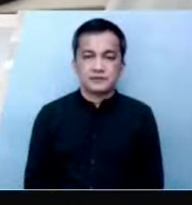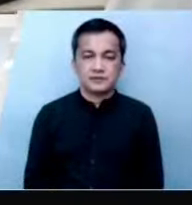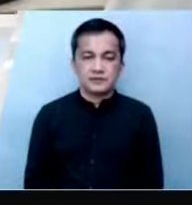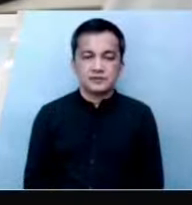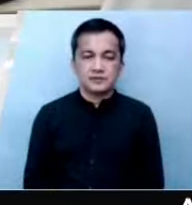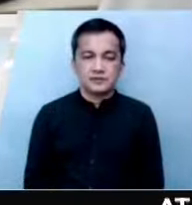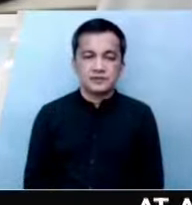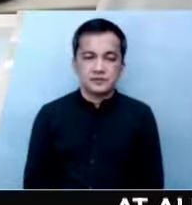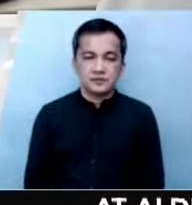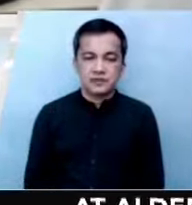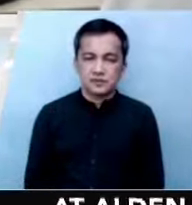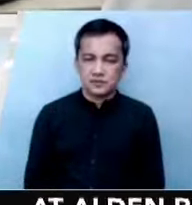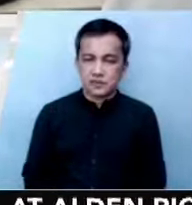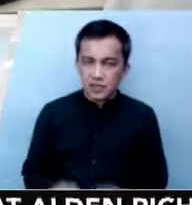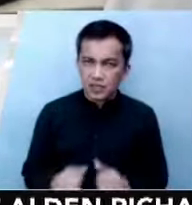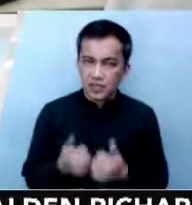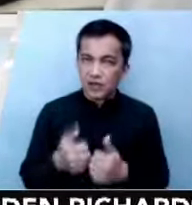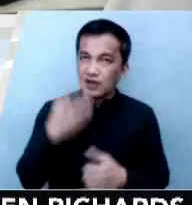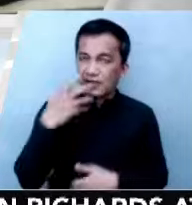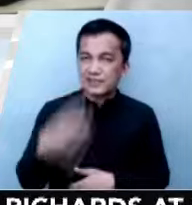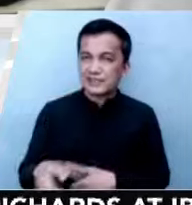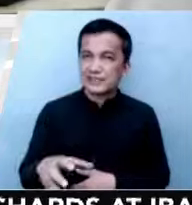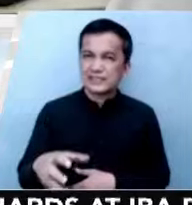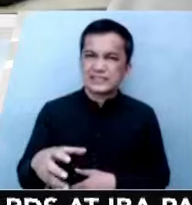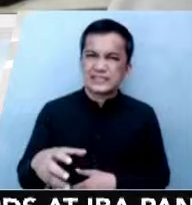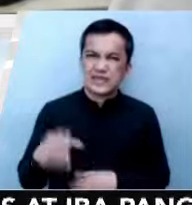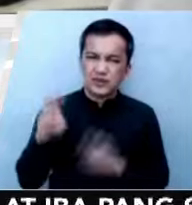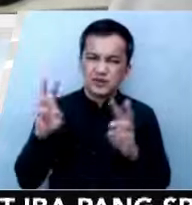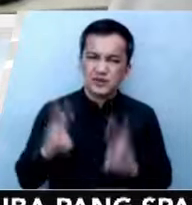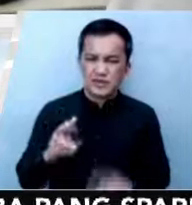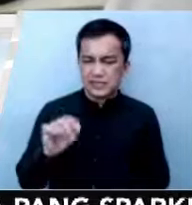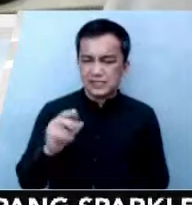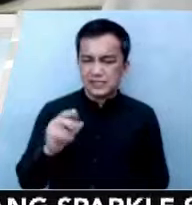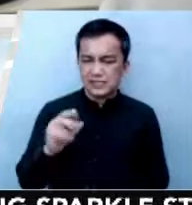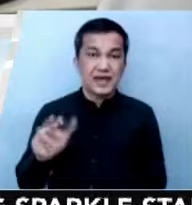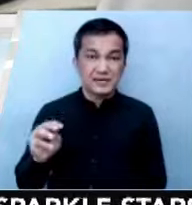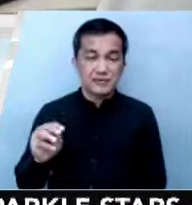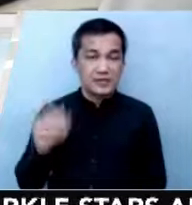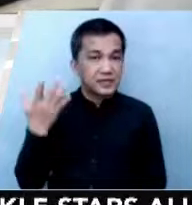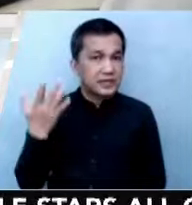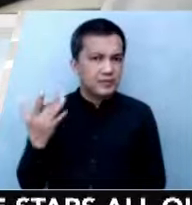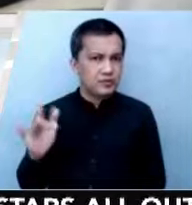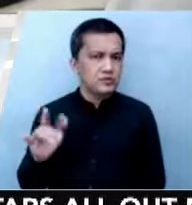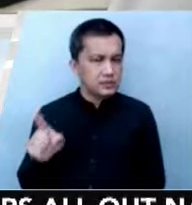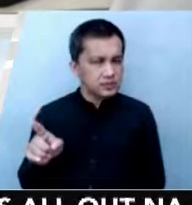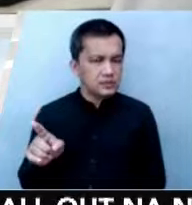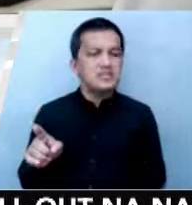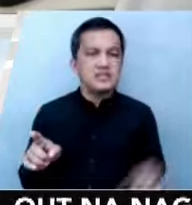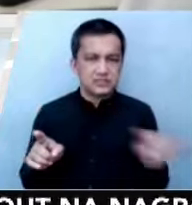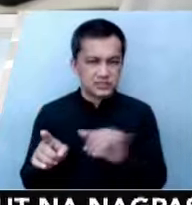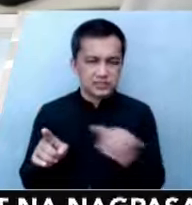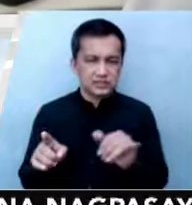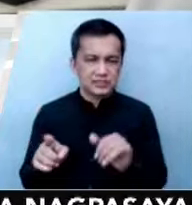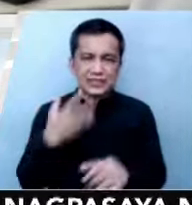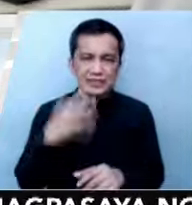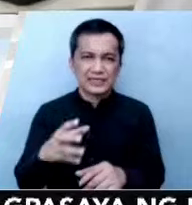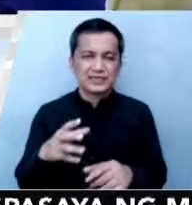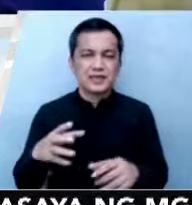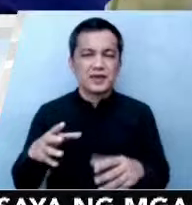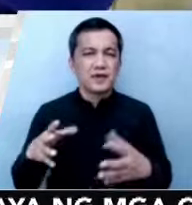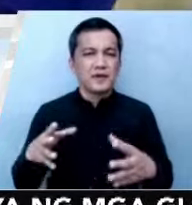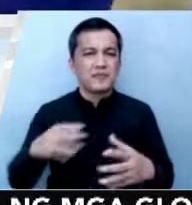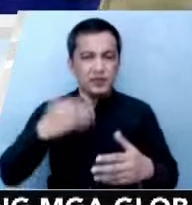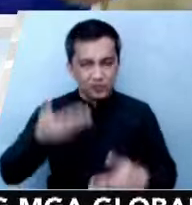Kung gaano kainit ang panahon sa Anaheim, California. Ganon din kainit ang pagtanggap ng